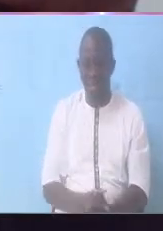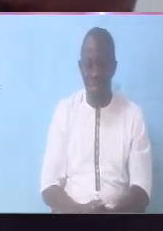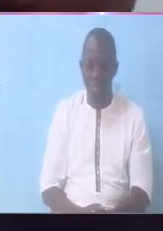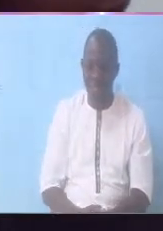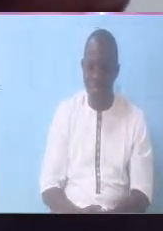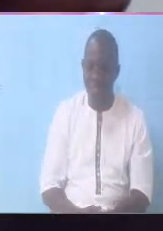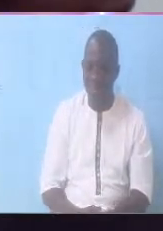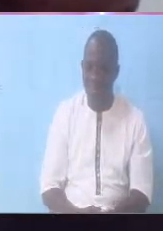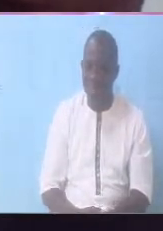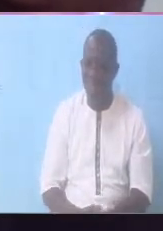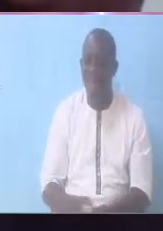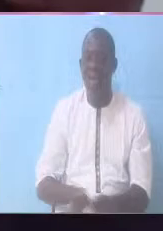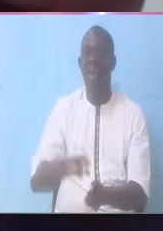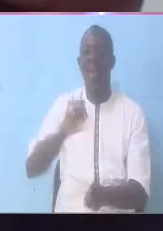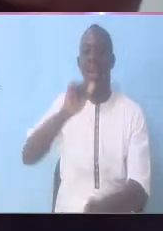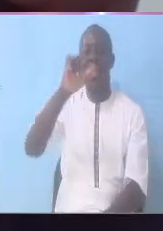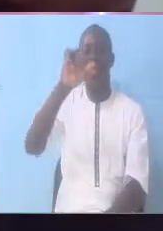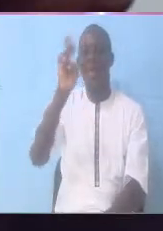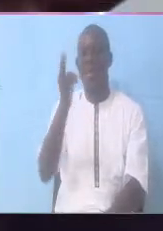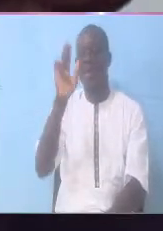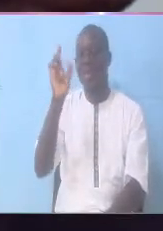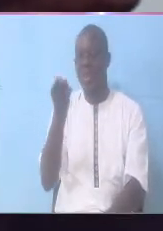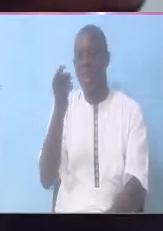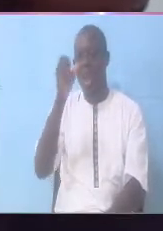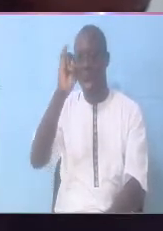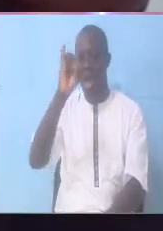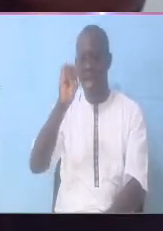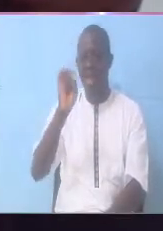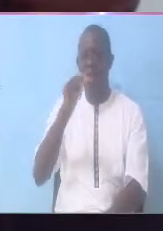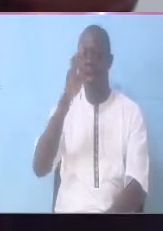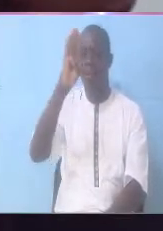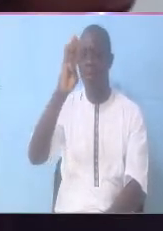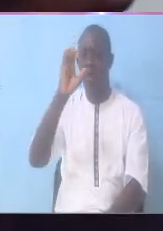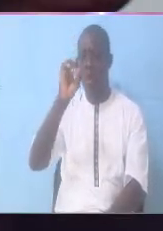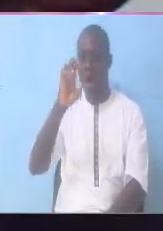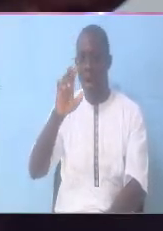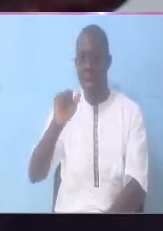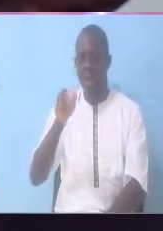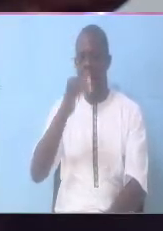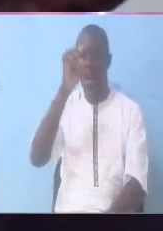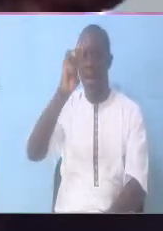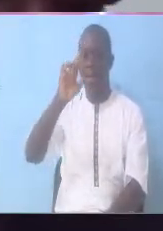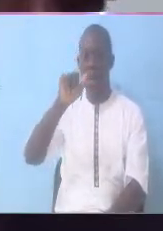know, Manjang or Mara? Manjang. Alaji Bora Manjang. Manjang. Bora Manjang.